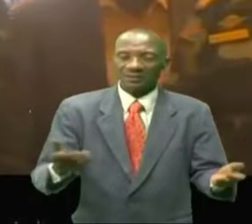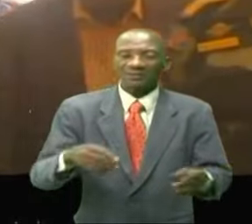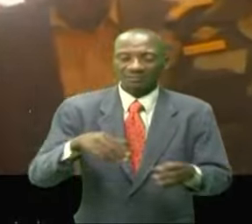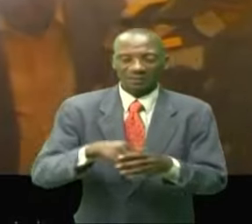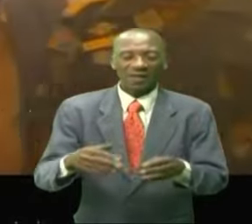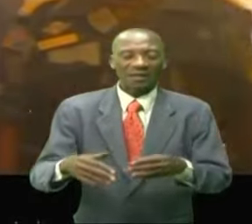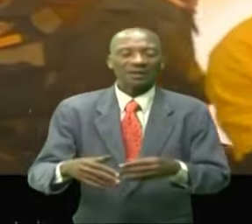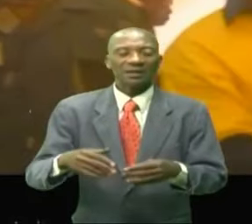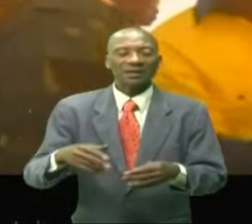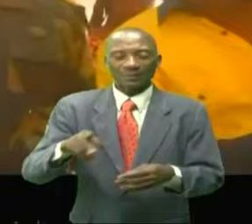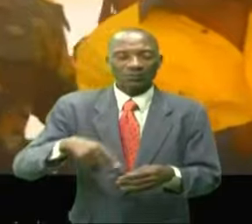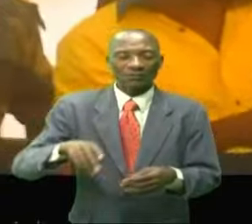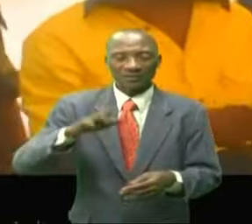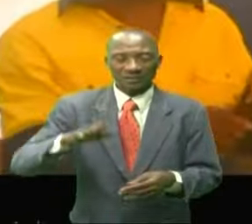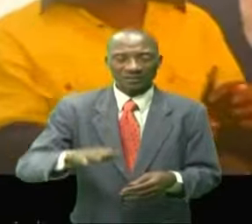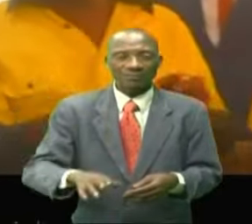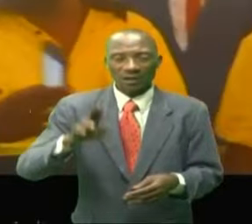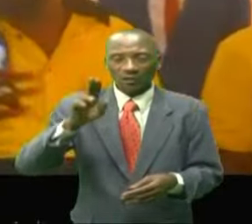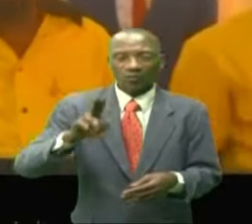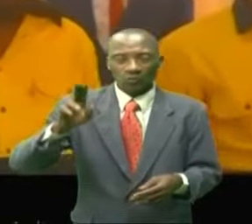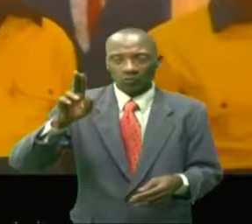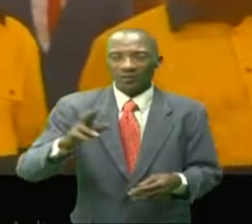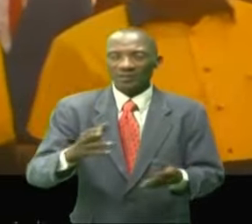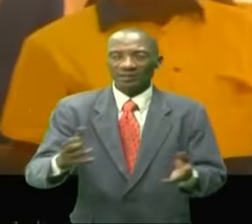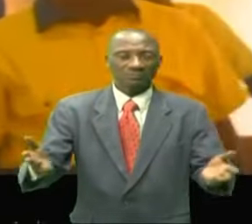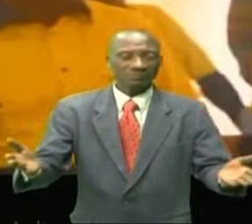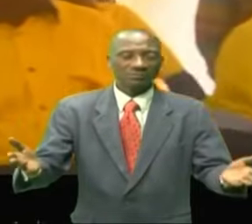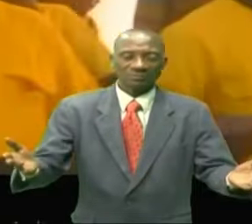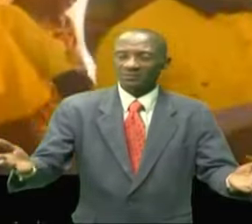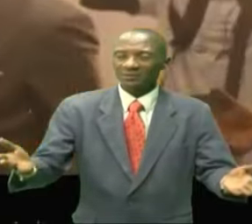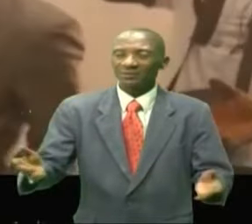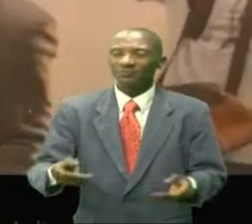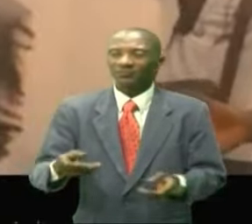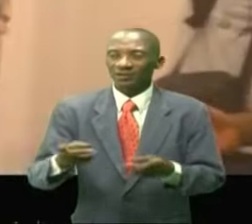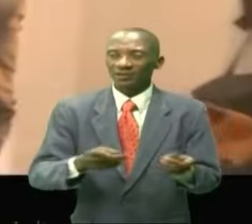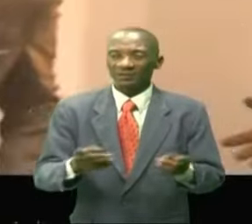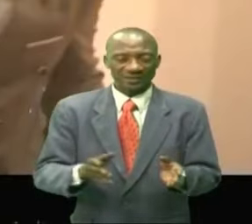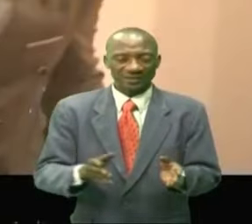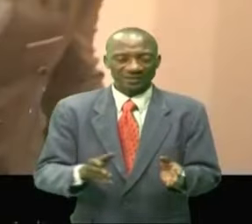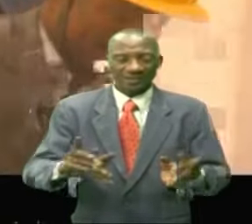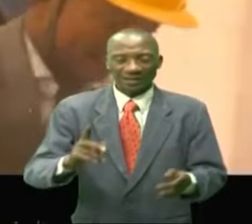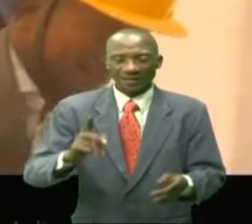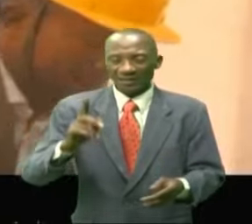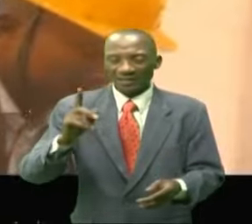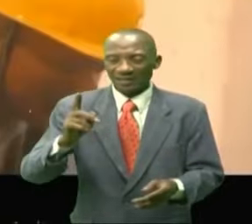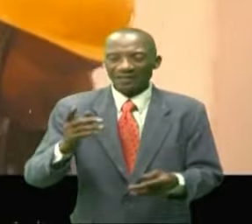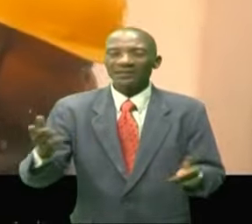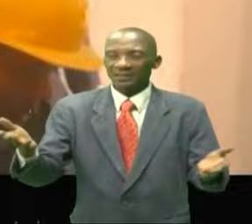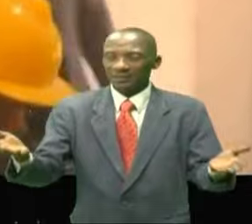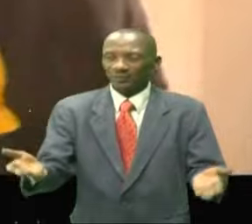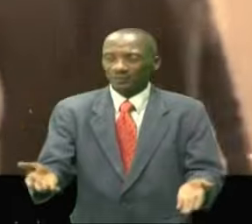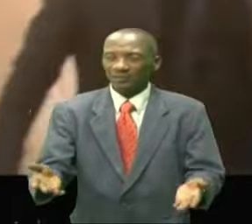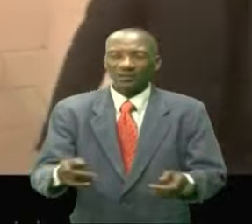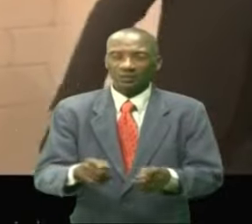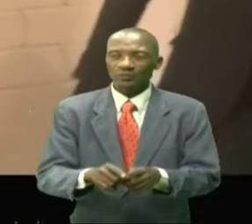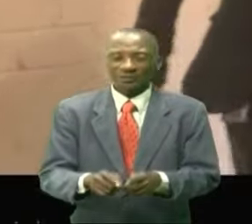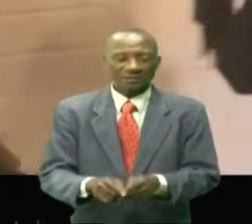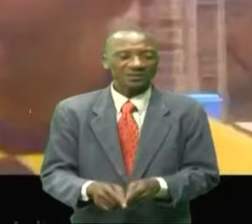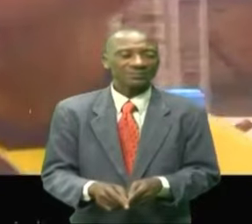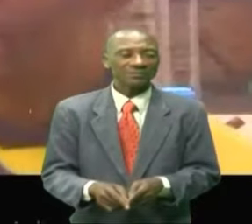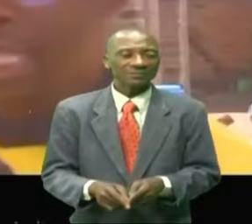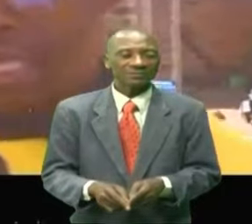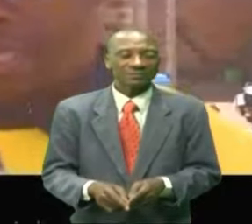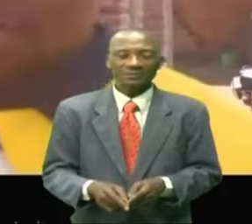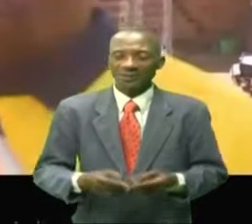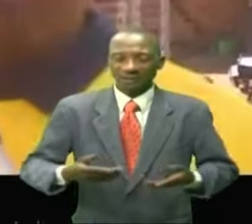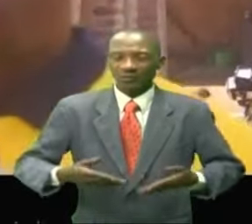à travers les différents bureaux de comptoir a été dirigée par le directeur général de More Gold qui donne quelques explications au gouverneur des provinces.